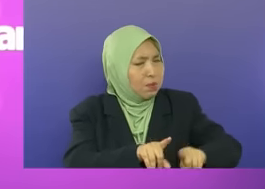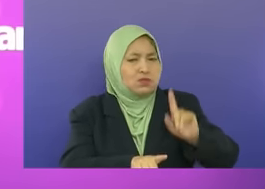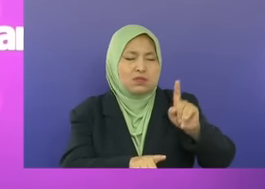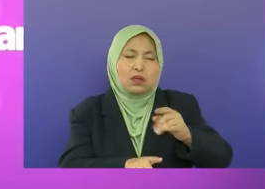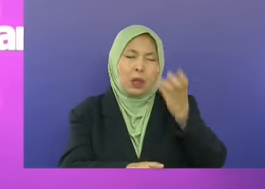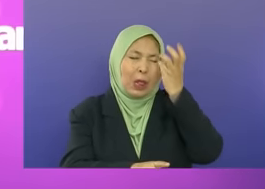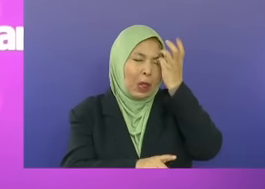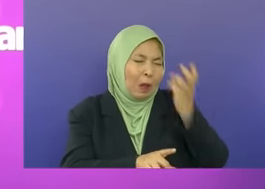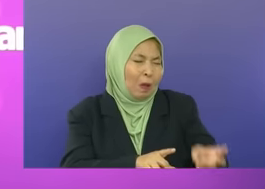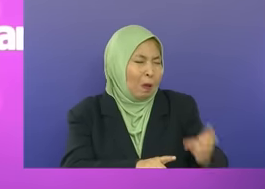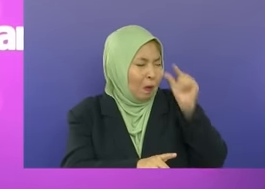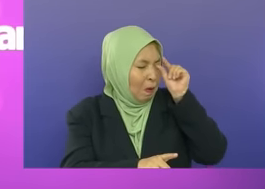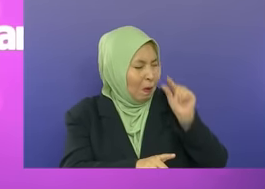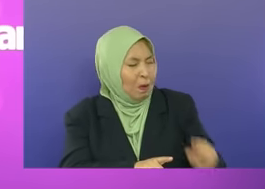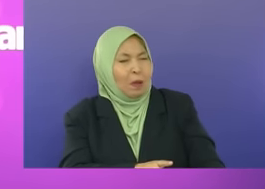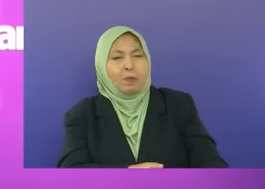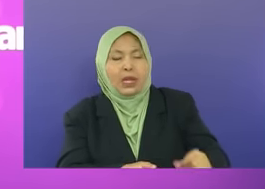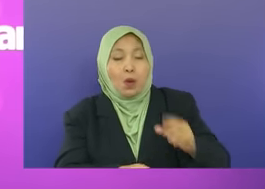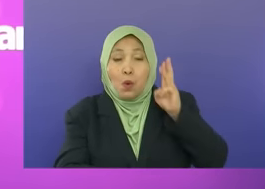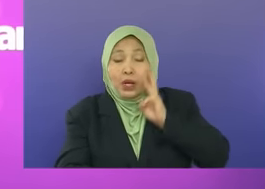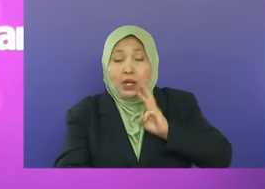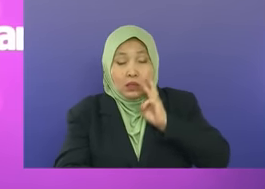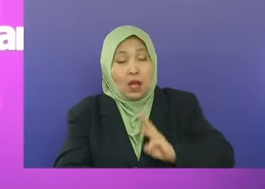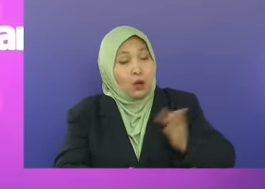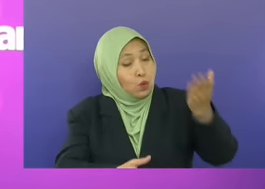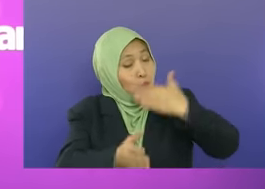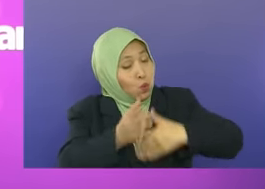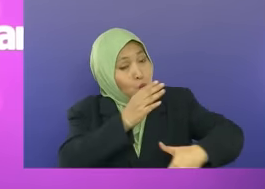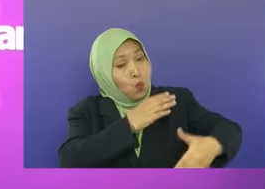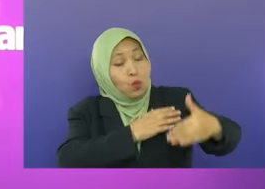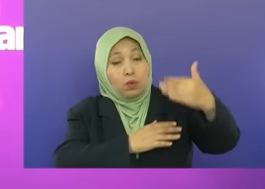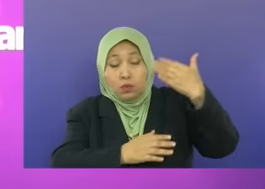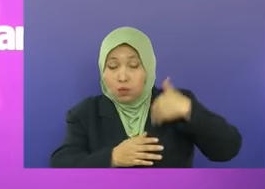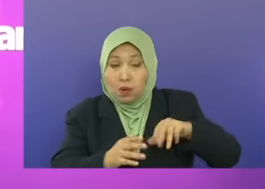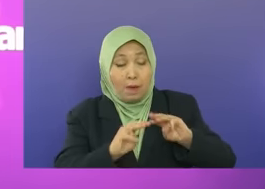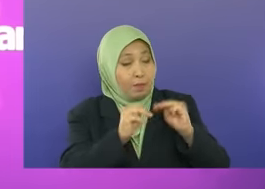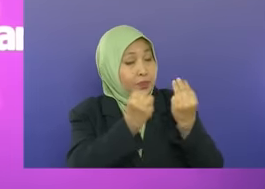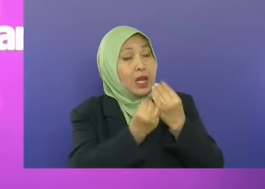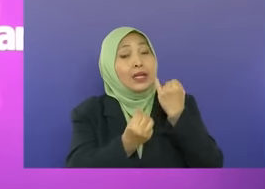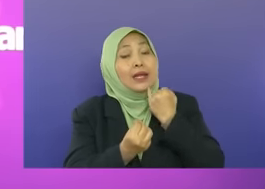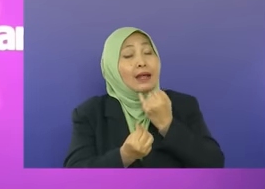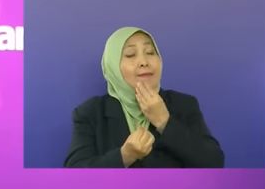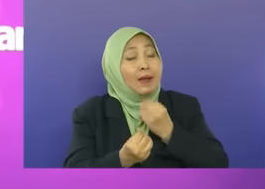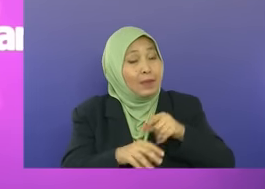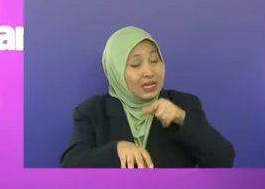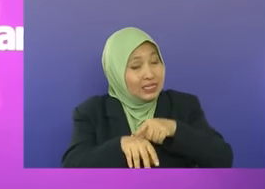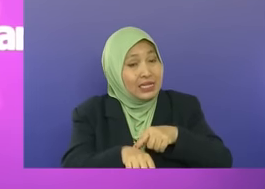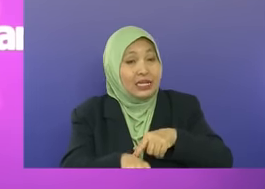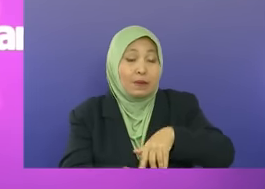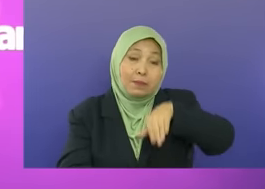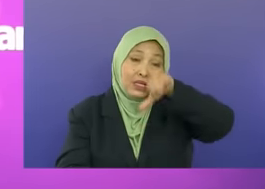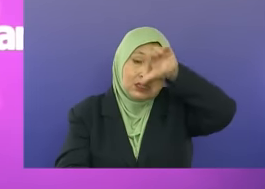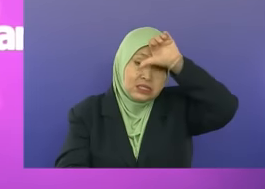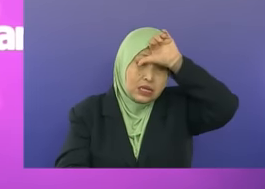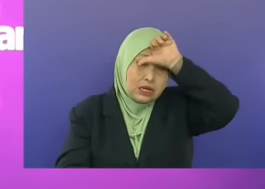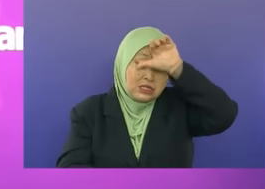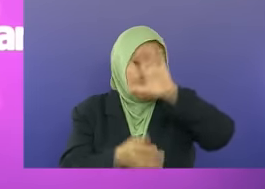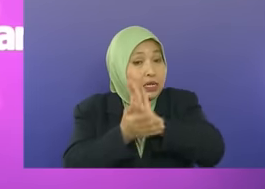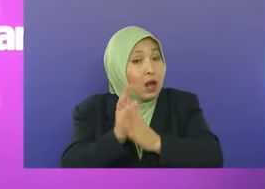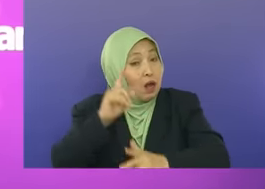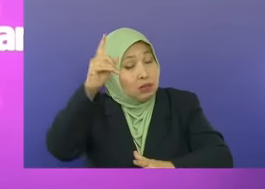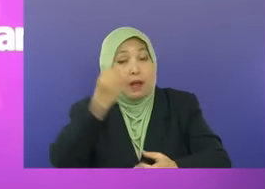penghinaan kepada wanita pada zaman Bani pada zaman Bani Israil ketika berada di Mesir jadi Allah